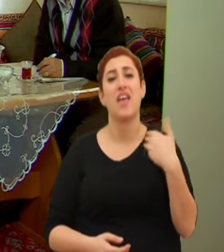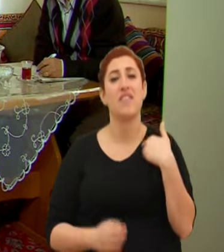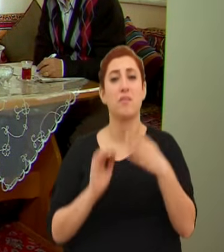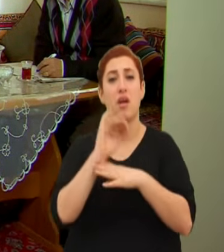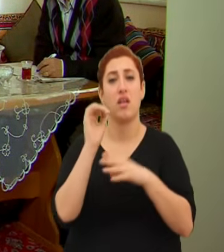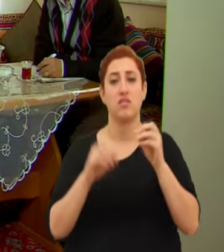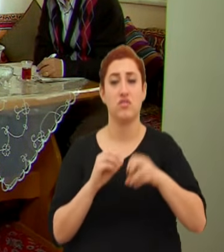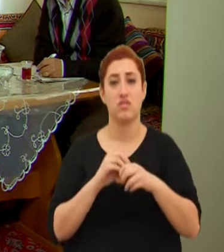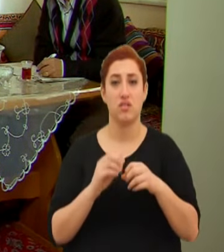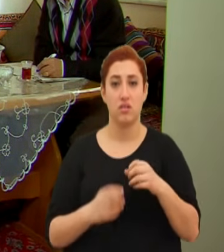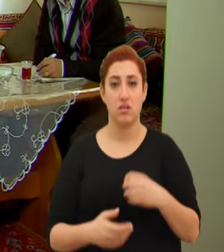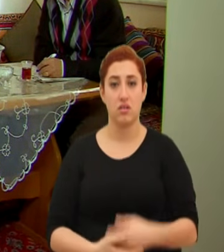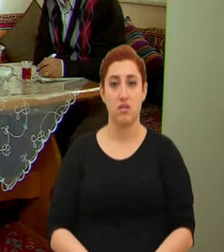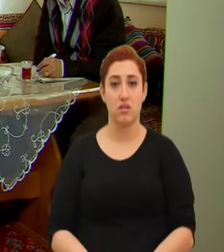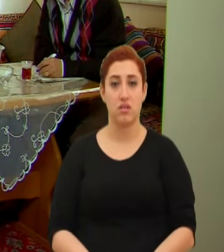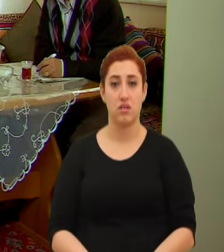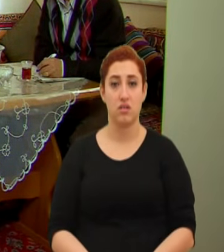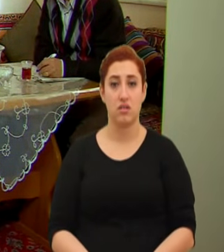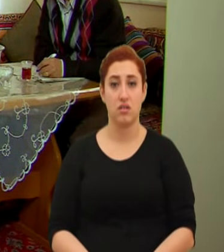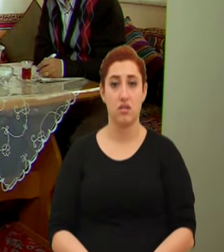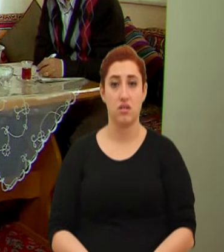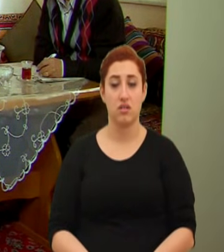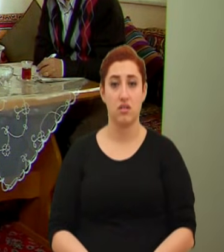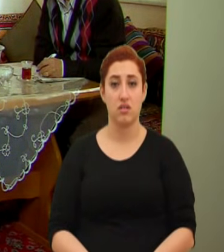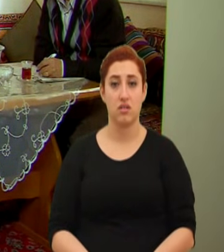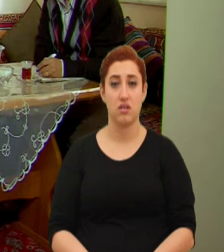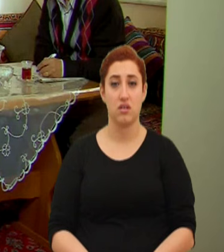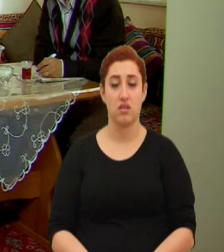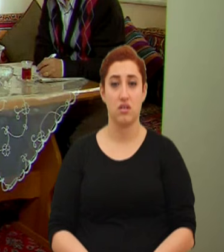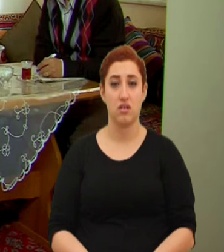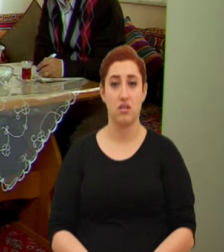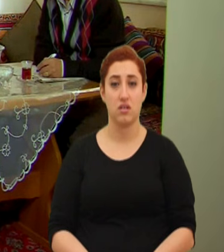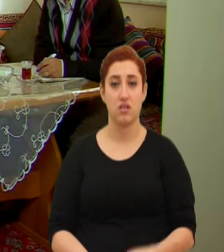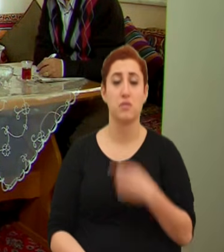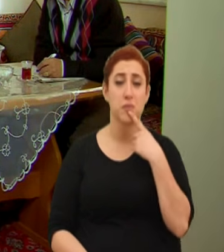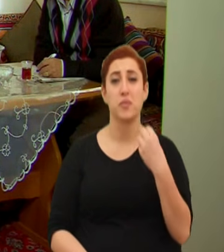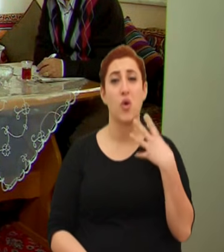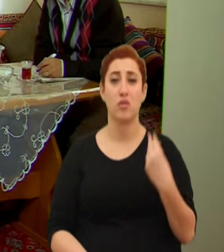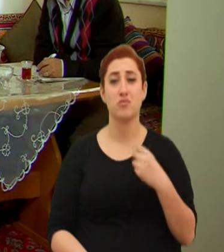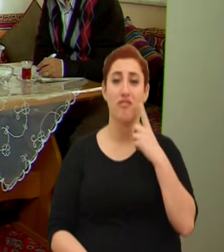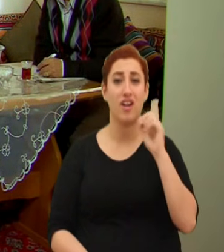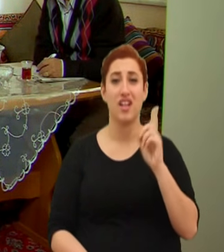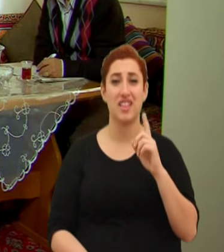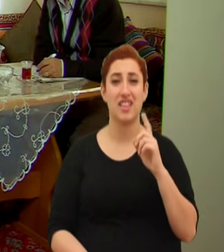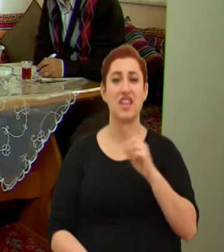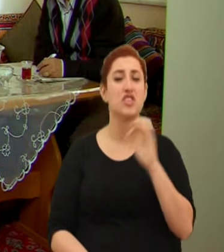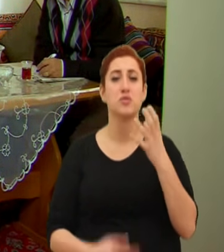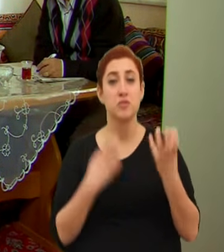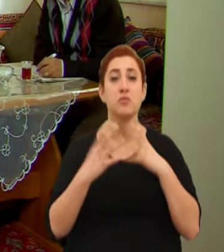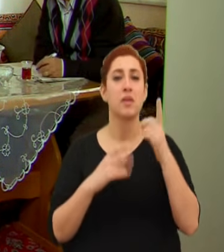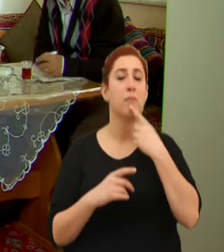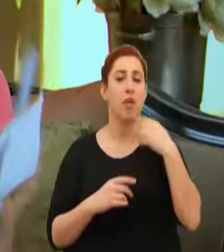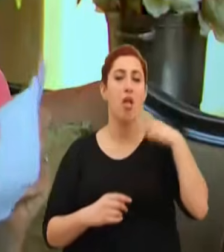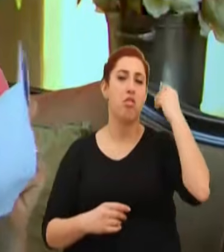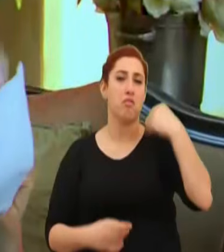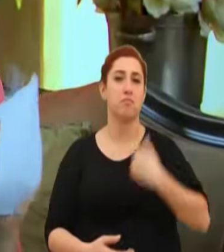hayatta. Pişmemiş poğaça hamurunu yiyor. Mahmut'la Badire şaşkınlıkla izliyorlar Fatma'yı. Çok lezzetli olmuş. Vallahi pişmeden yerim ben, ama bitiririm.